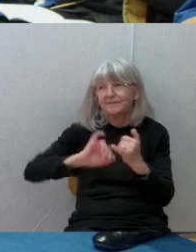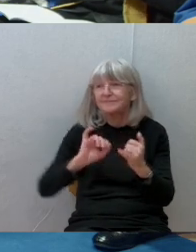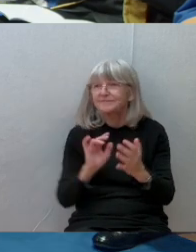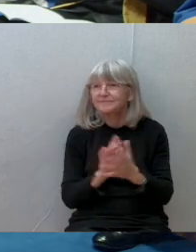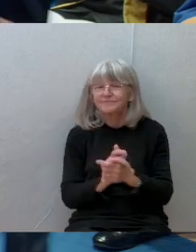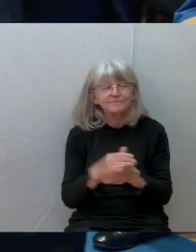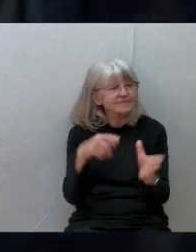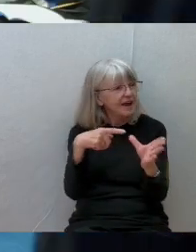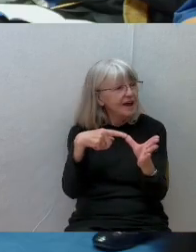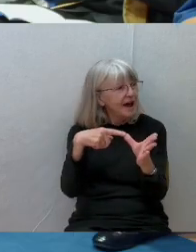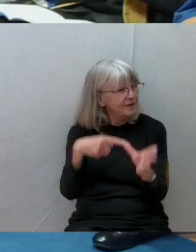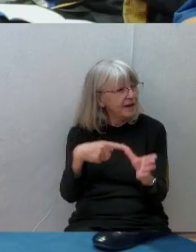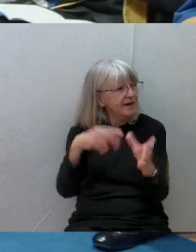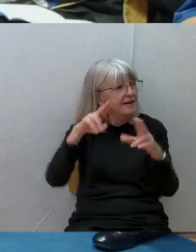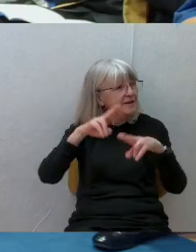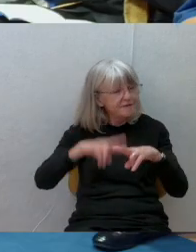Ariana Folino.